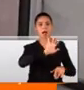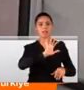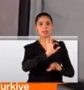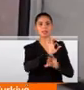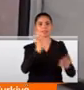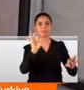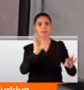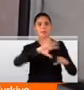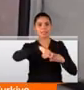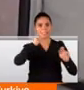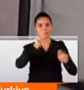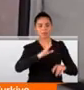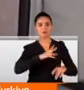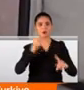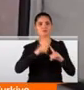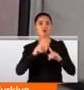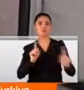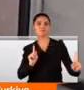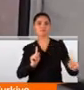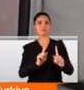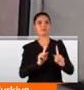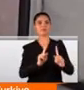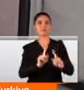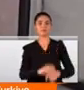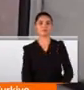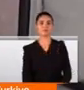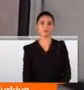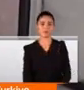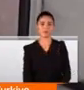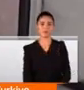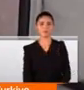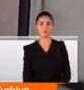iş üzerindeyken polisle burun buruna geldi.